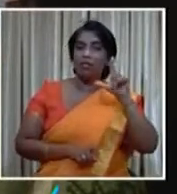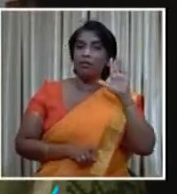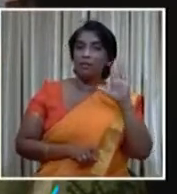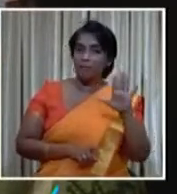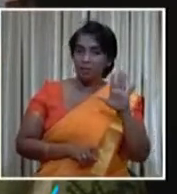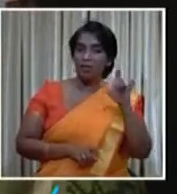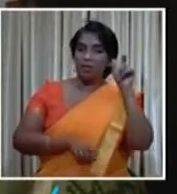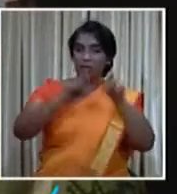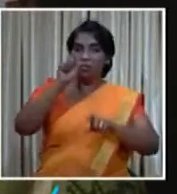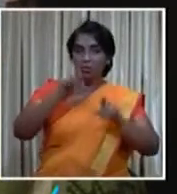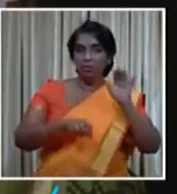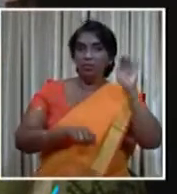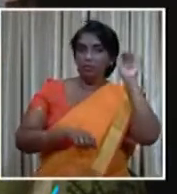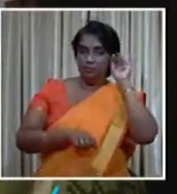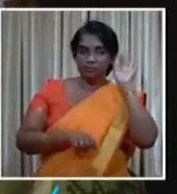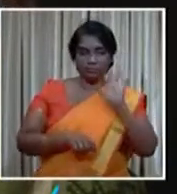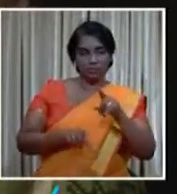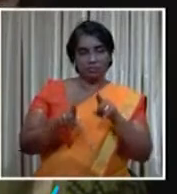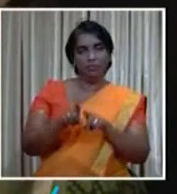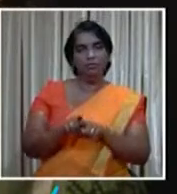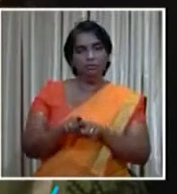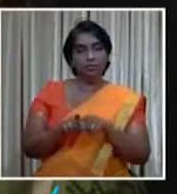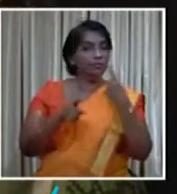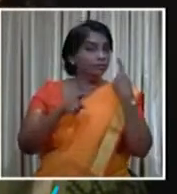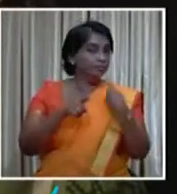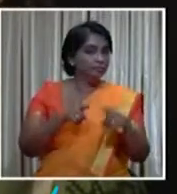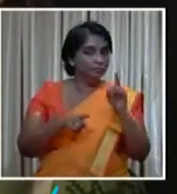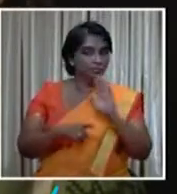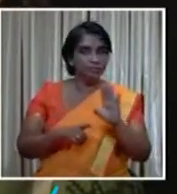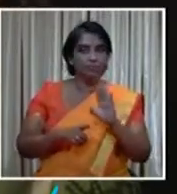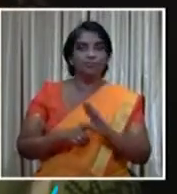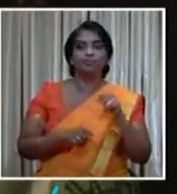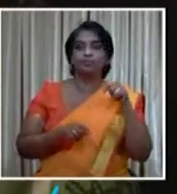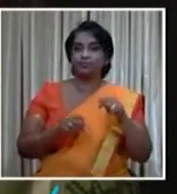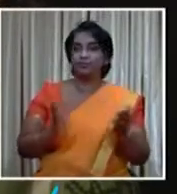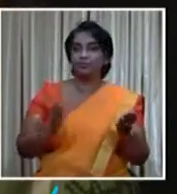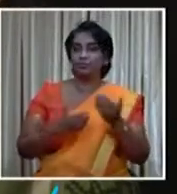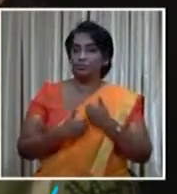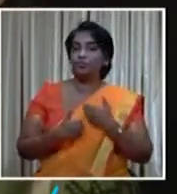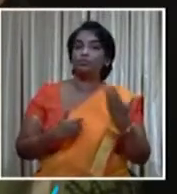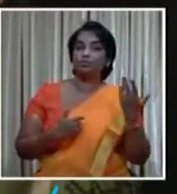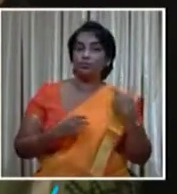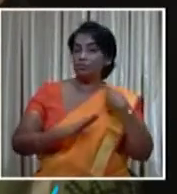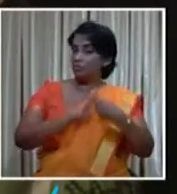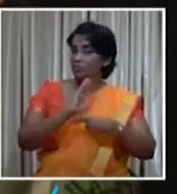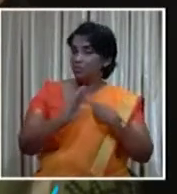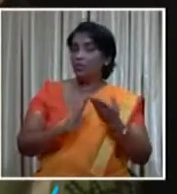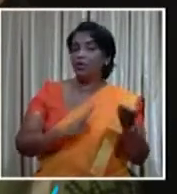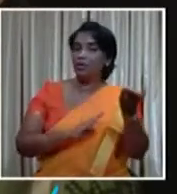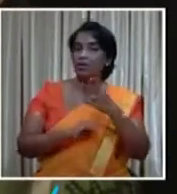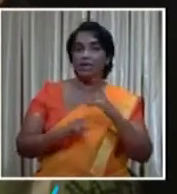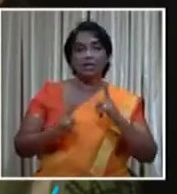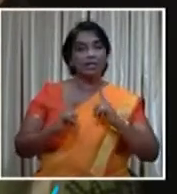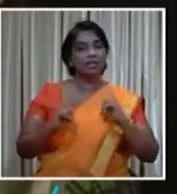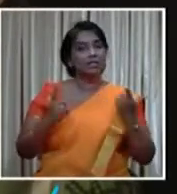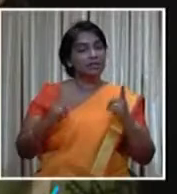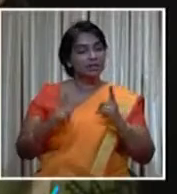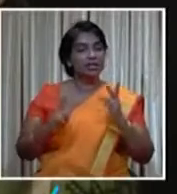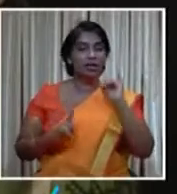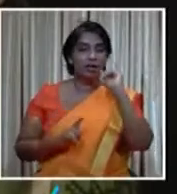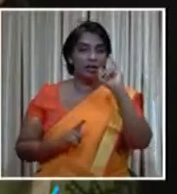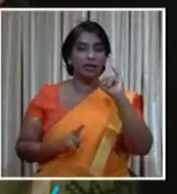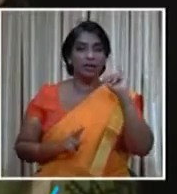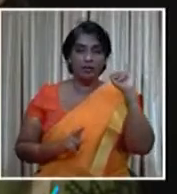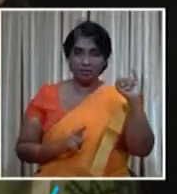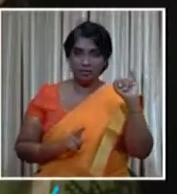18,075ක් වාර්තා වී තිබුණා. ඉපමණක් නොව අපගේ සහෘද ශ්‍රී ලාංකිකයන්ගේ ජීවිත